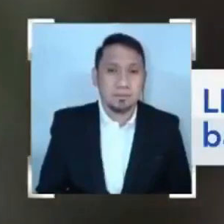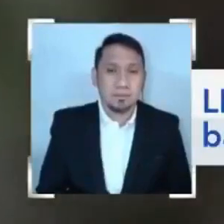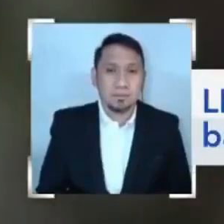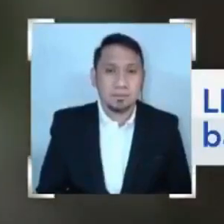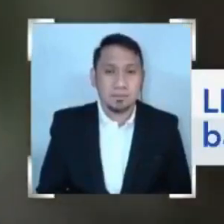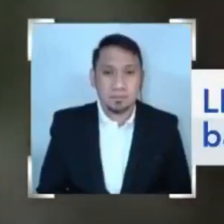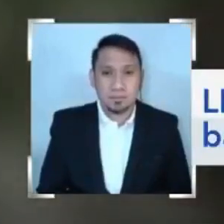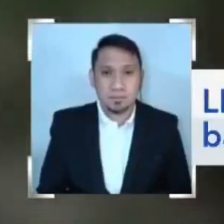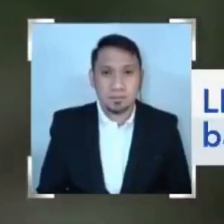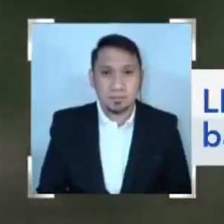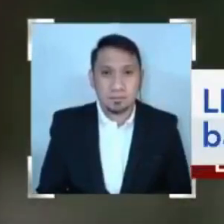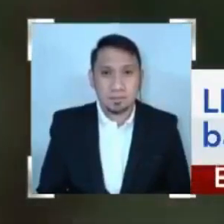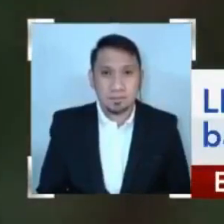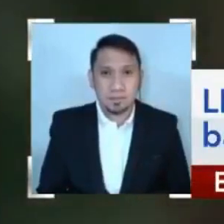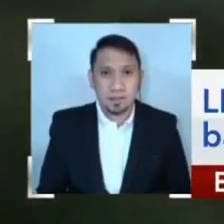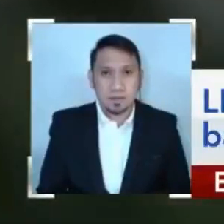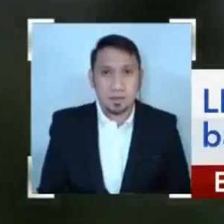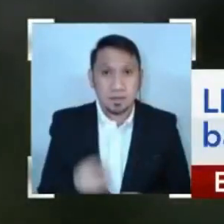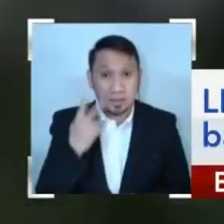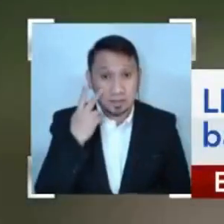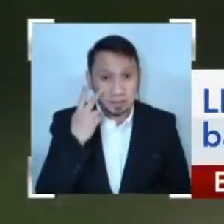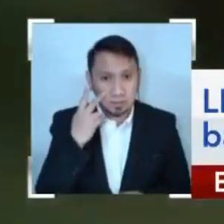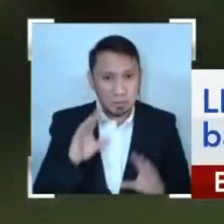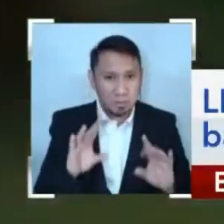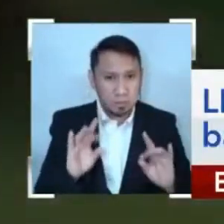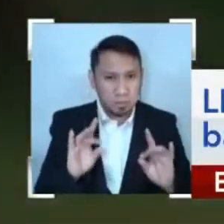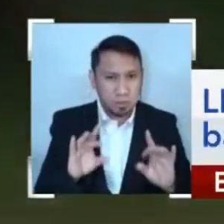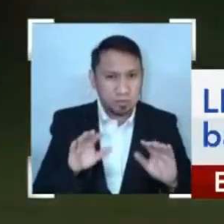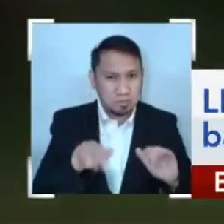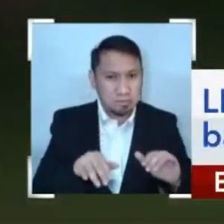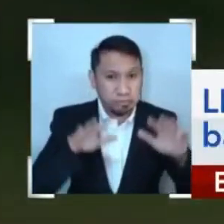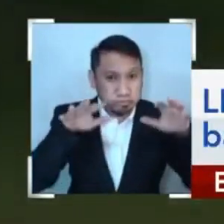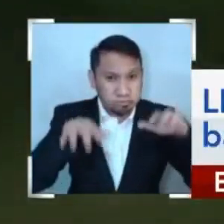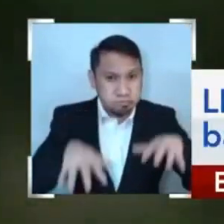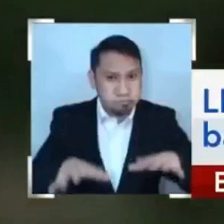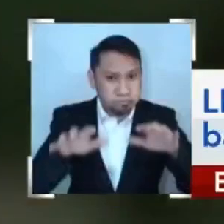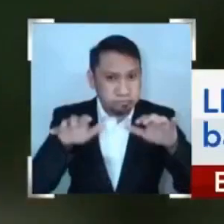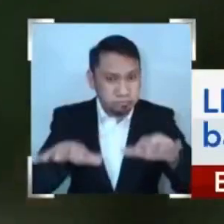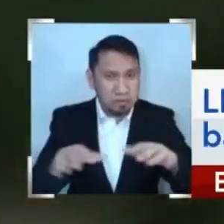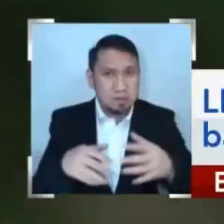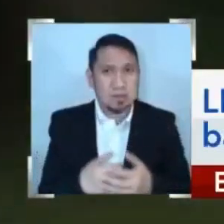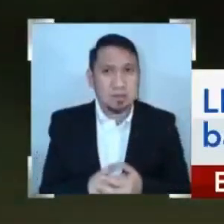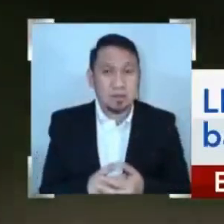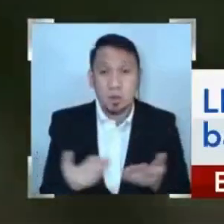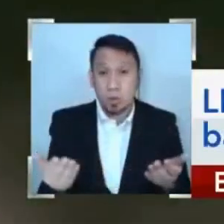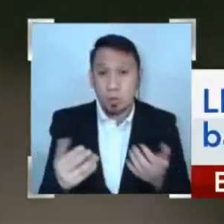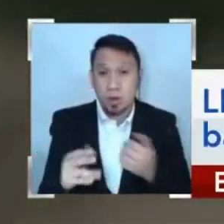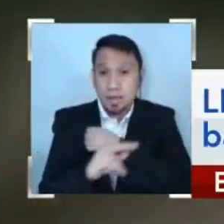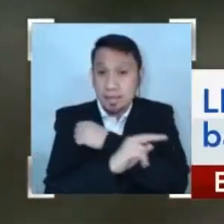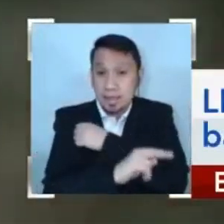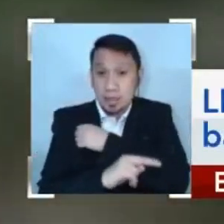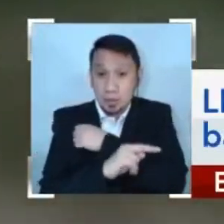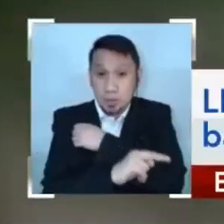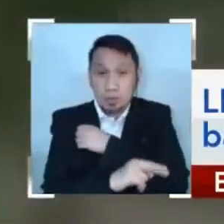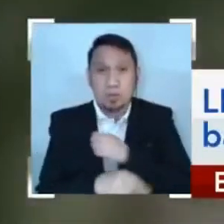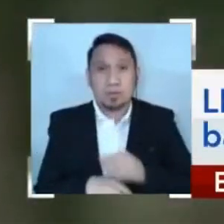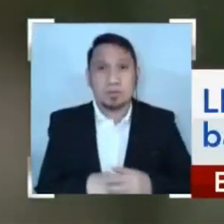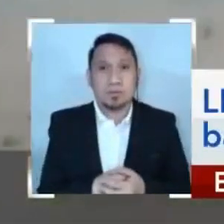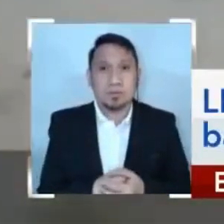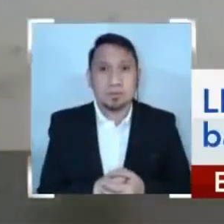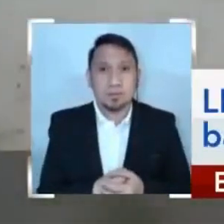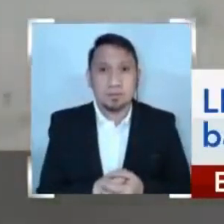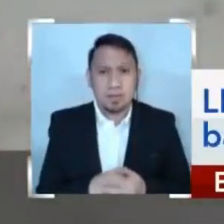Biglang rumagasa ang kulay putik na tubig sa tuyong ilog na ito sa La Libertad Negros Oriental. Sa taas ng